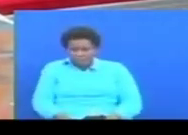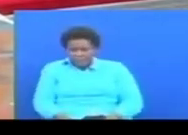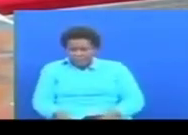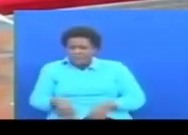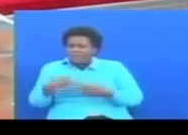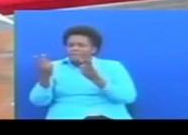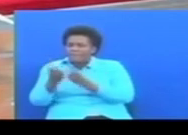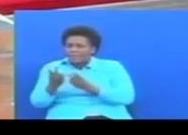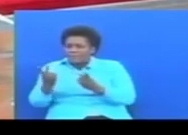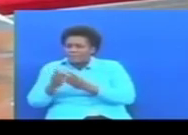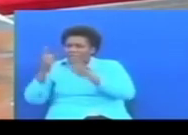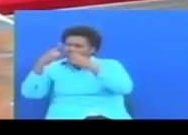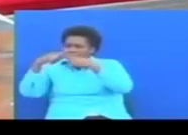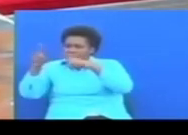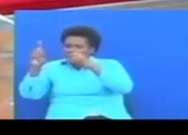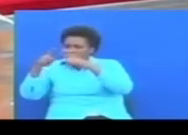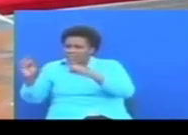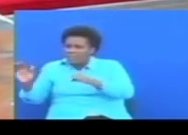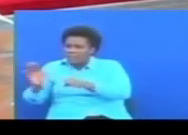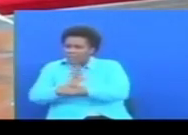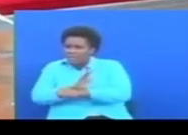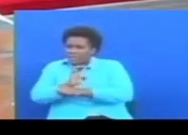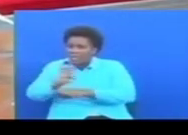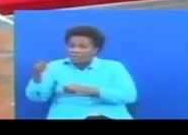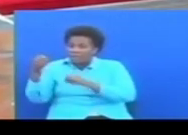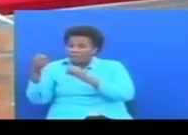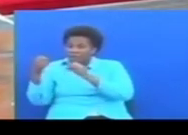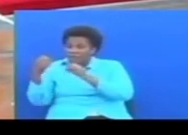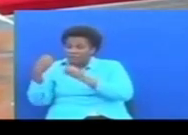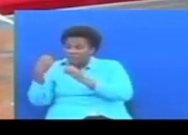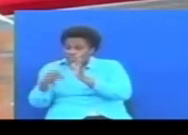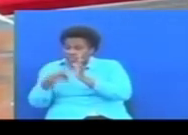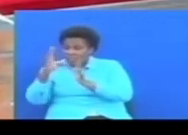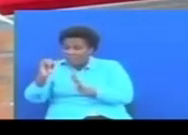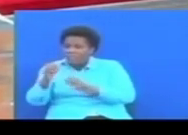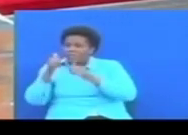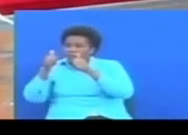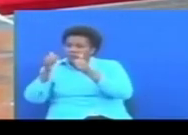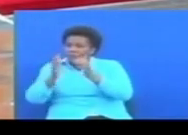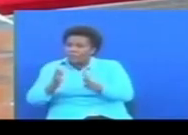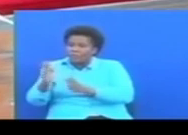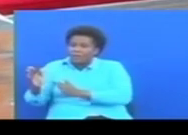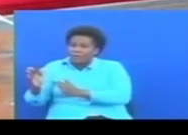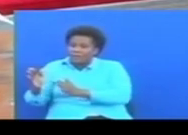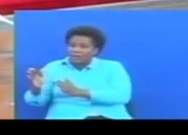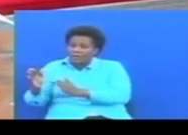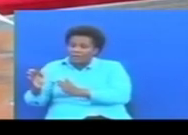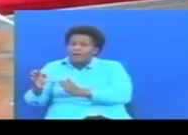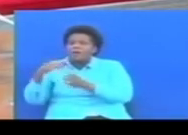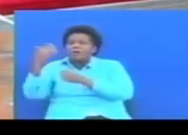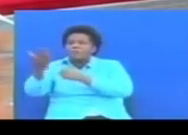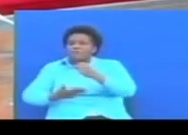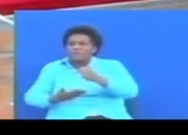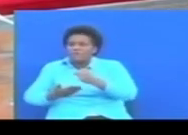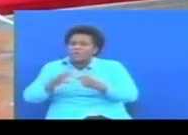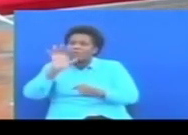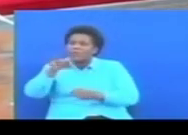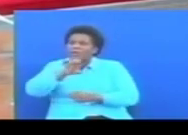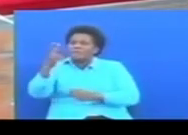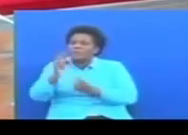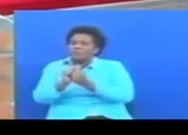ujazo 19,970 zimepangwa kuvunwa kuanzia mwaka 2019-2020 kwa kufuata mwongozo wa